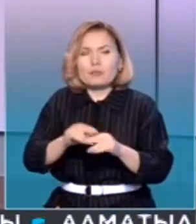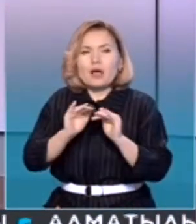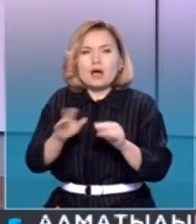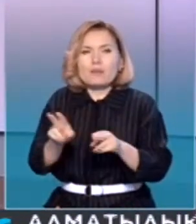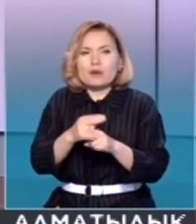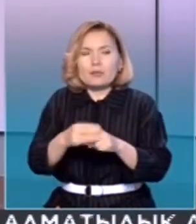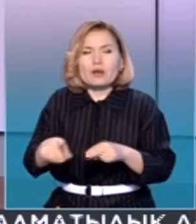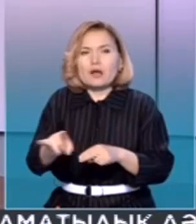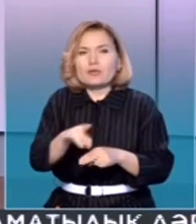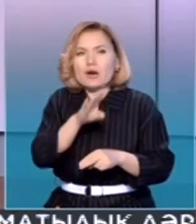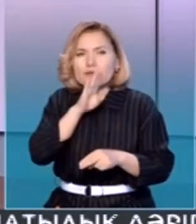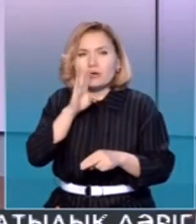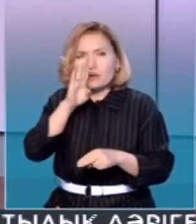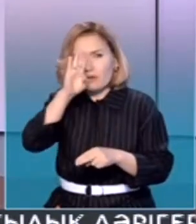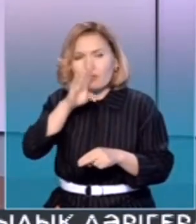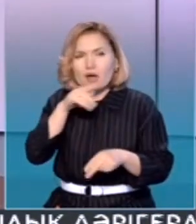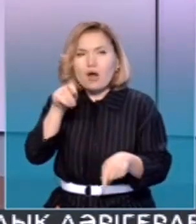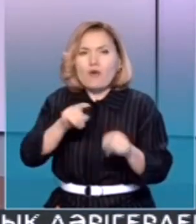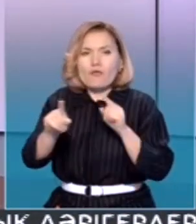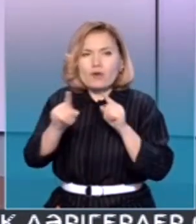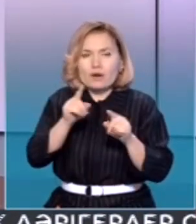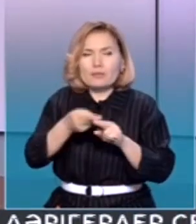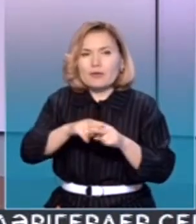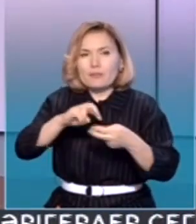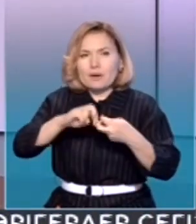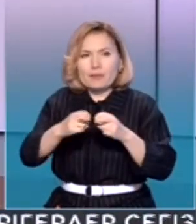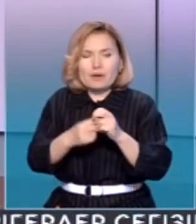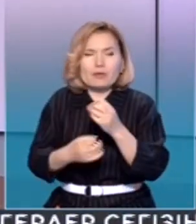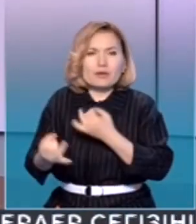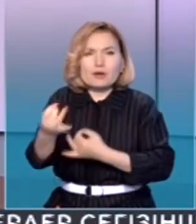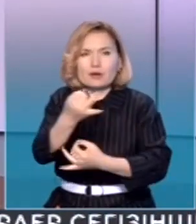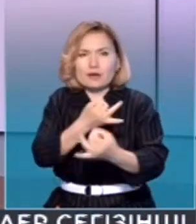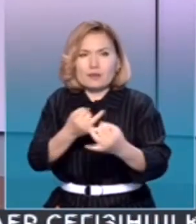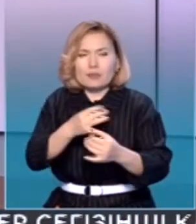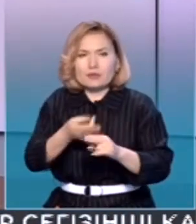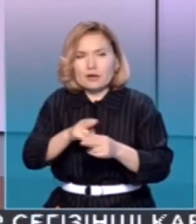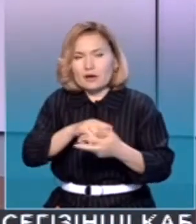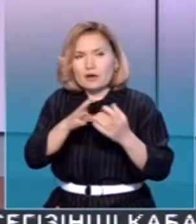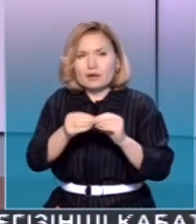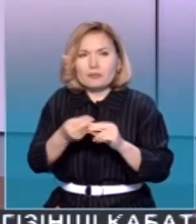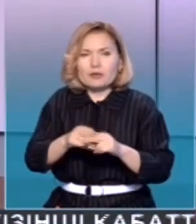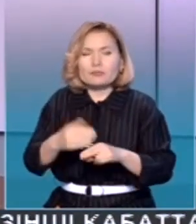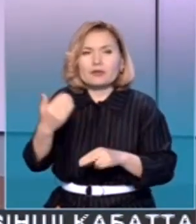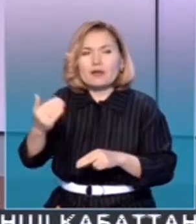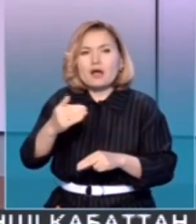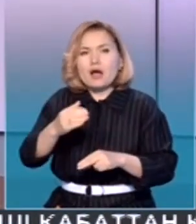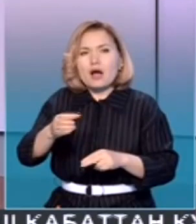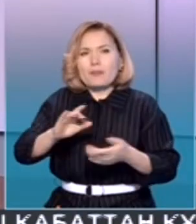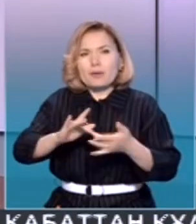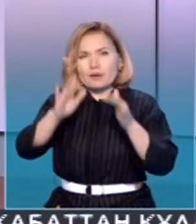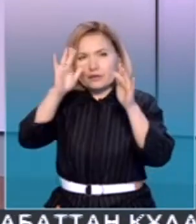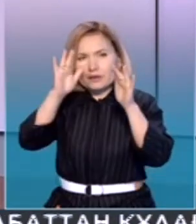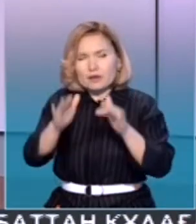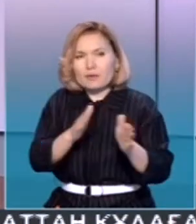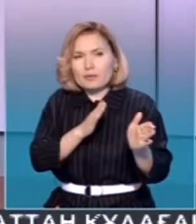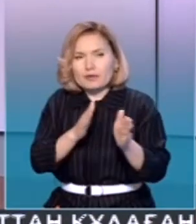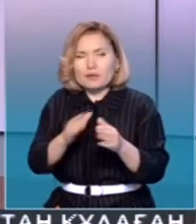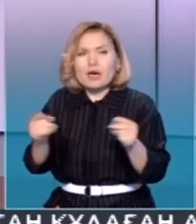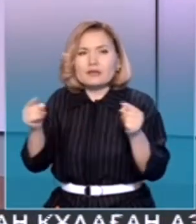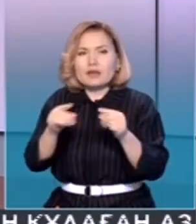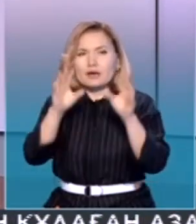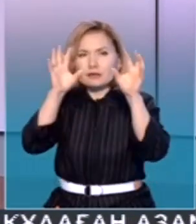ұрпақтар сабақтастығы республикалық ата-аналар форумында аталған проблемалар кеңінен талқыланды. Ал ғаламтор кеңістігін реттеу үшін